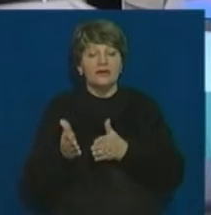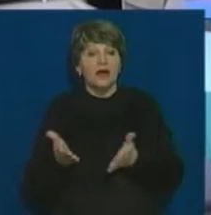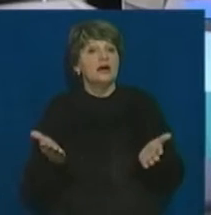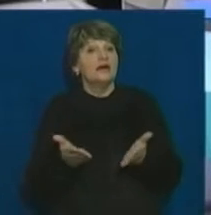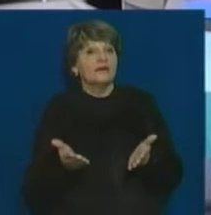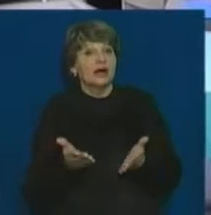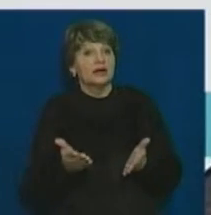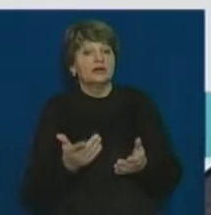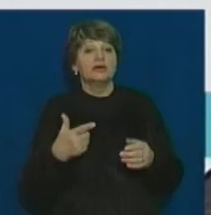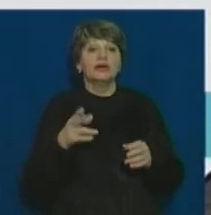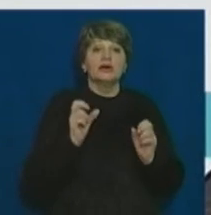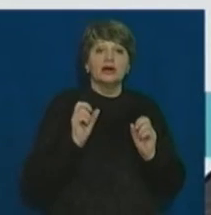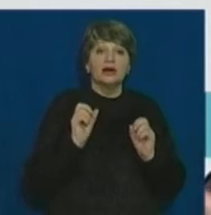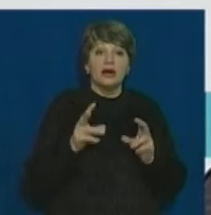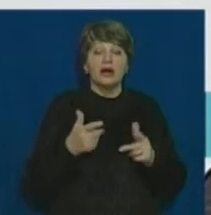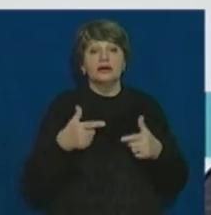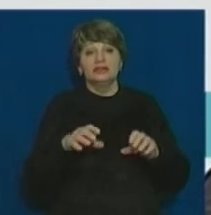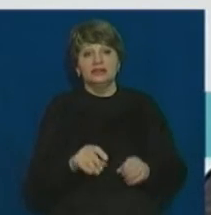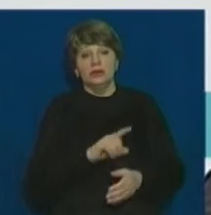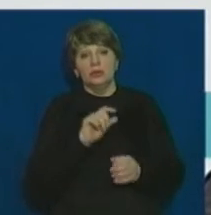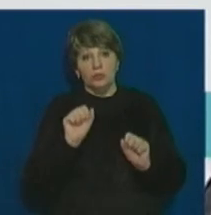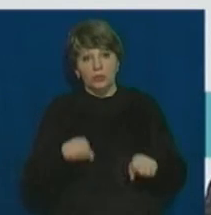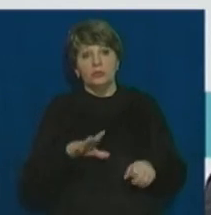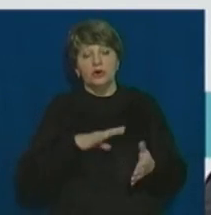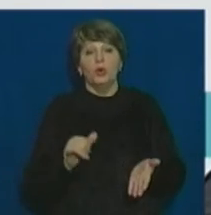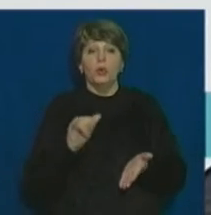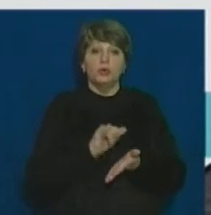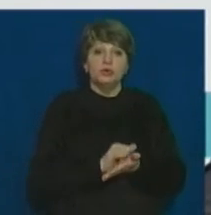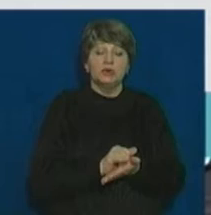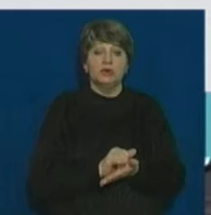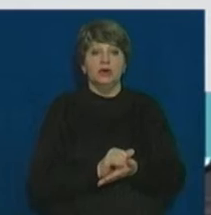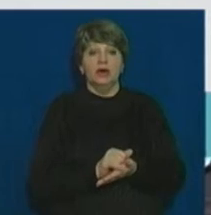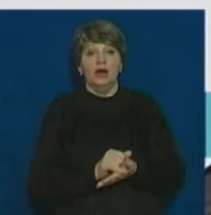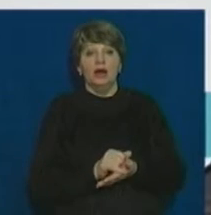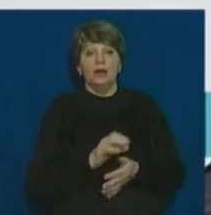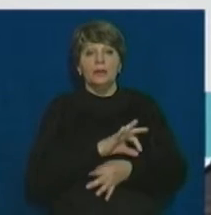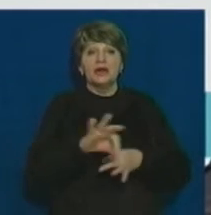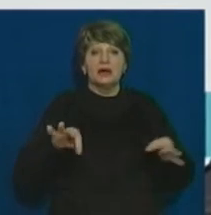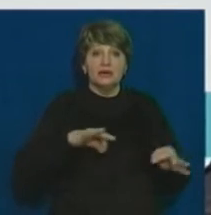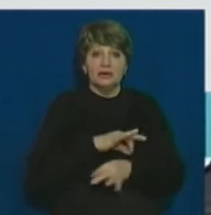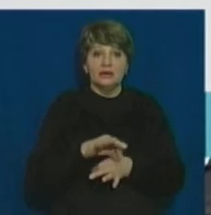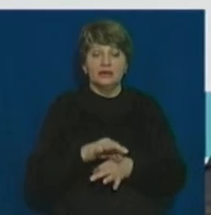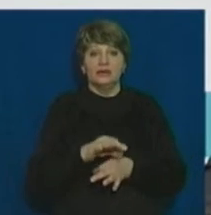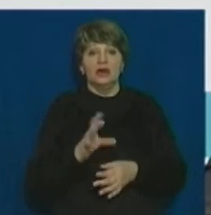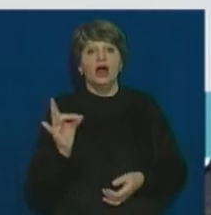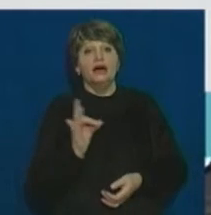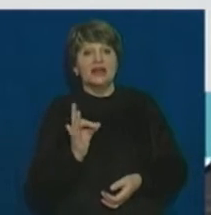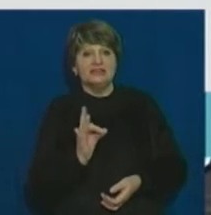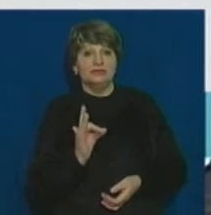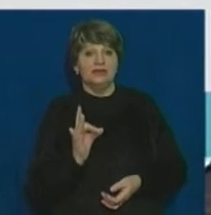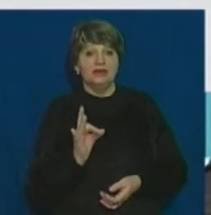вона могла би бути встановлена, зважаючи на її вагові параметри, зважаючи на її розміри. Але в кінцевому підсумку